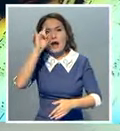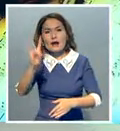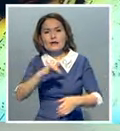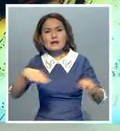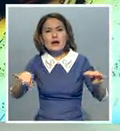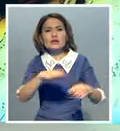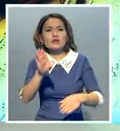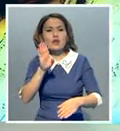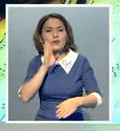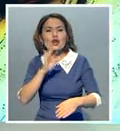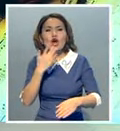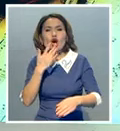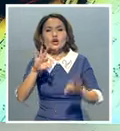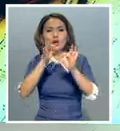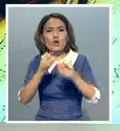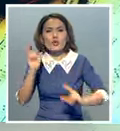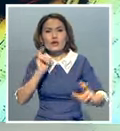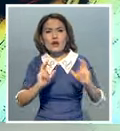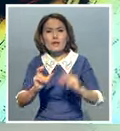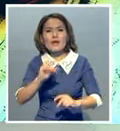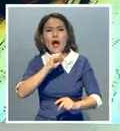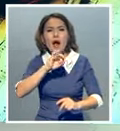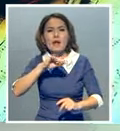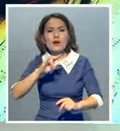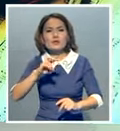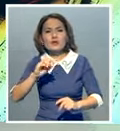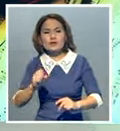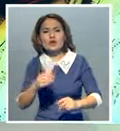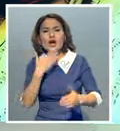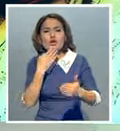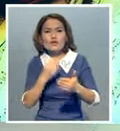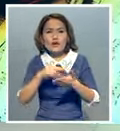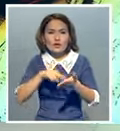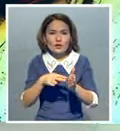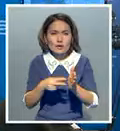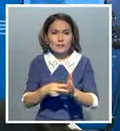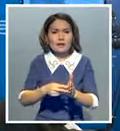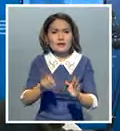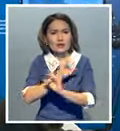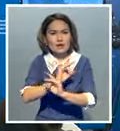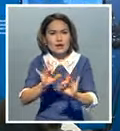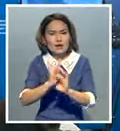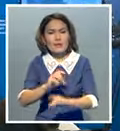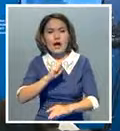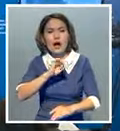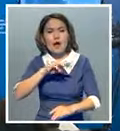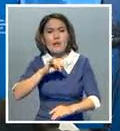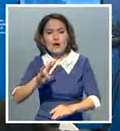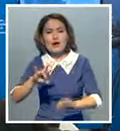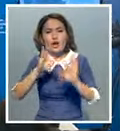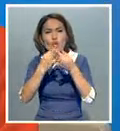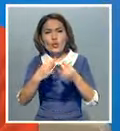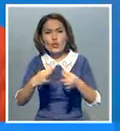скрипкашысы, ұлттық өнер университетінің ректоры Айман Мұсақожаева бүгін алдағы жоспарларымен бөлісті. Айта кету керек, Айман Мұсақожаева өнер ордасымен